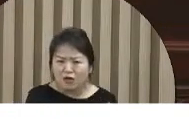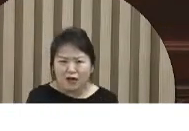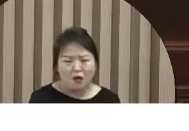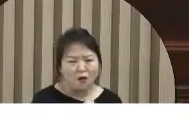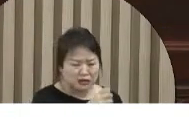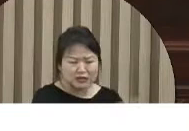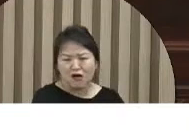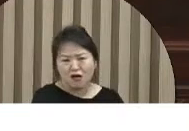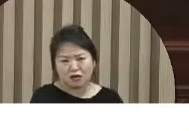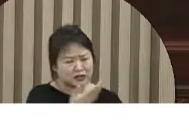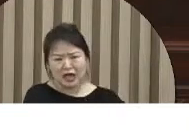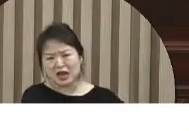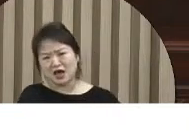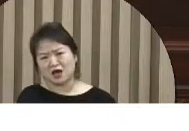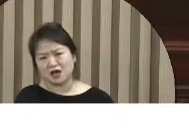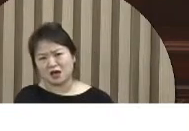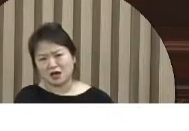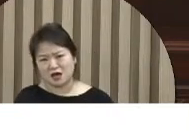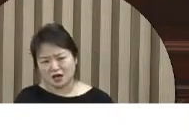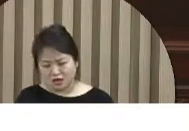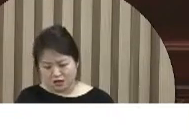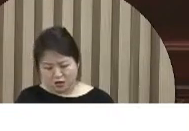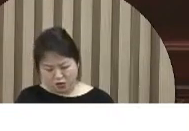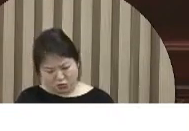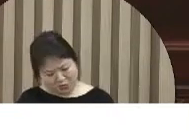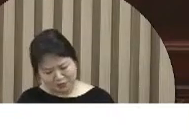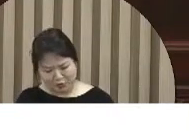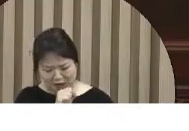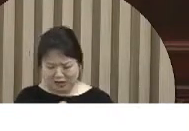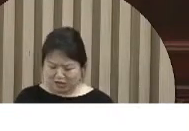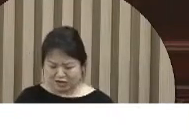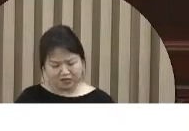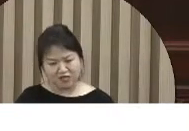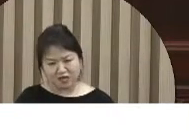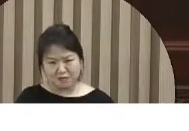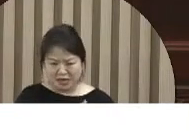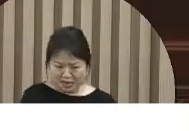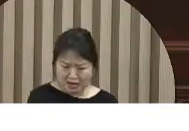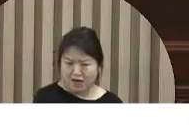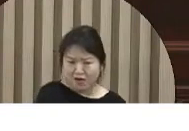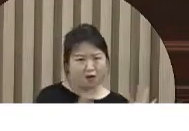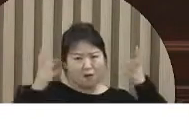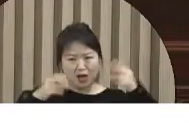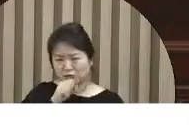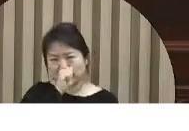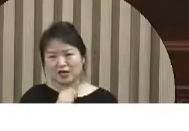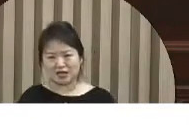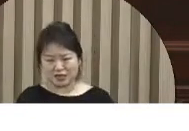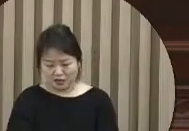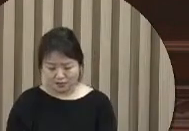지역만의 특성이 전혀 고려되지 않은 천편일률적인 정책은 마을에서 환영을 받지